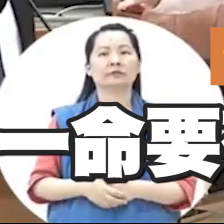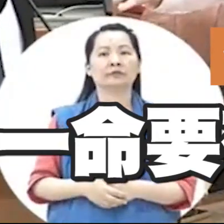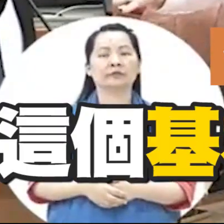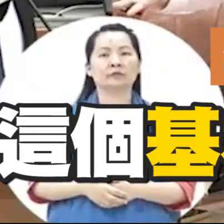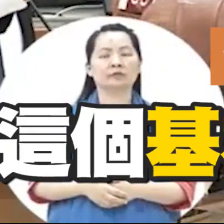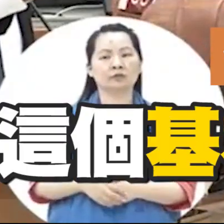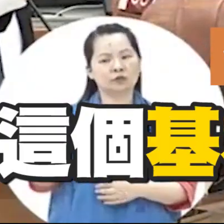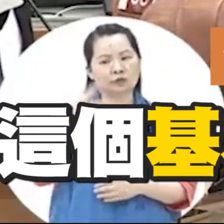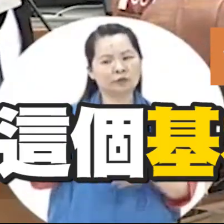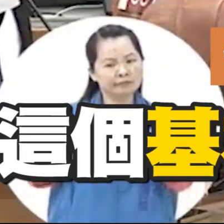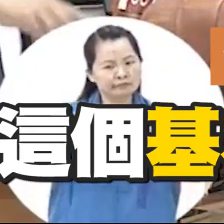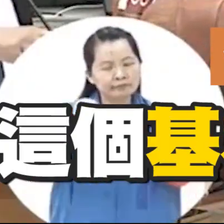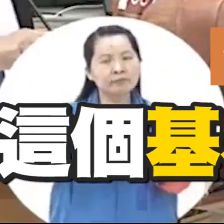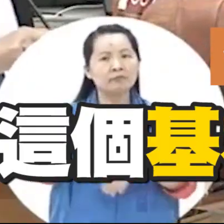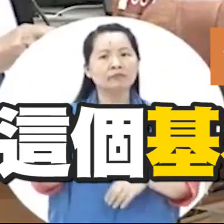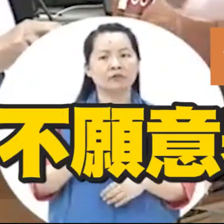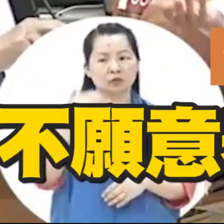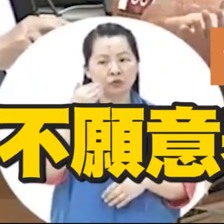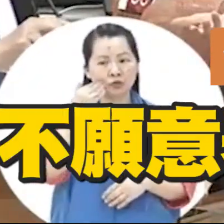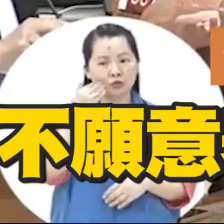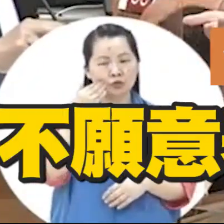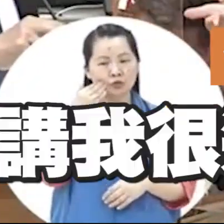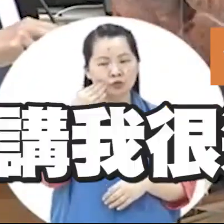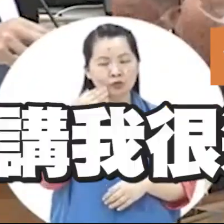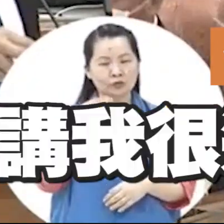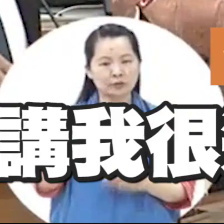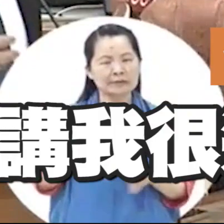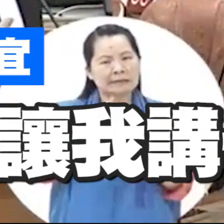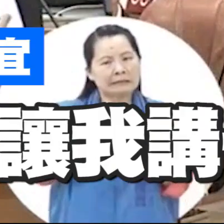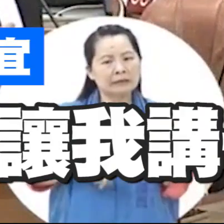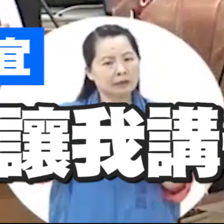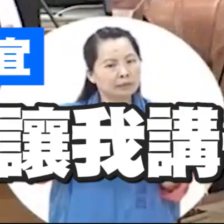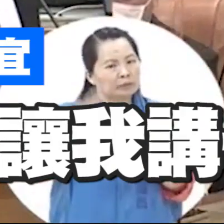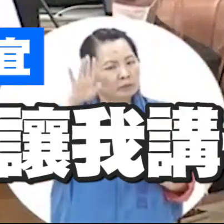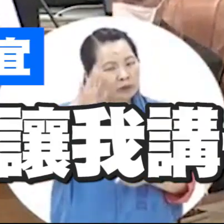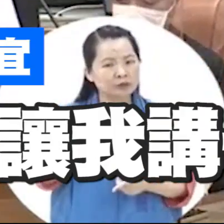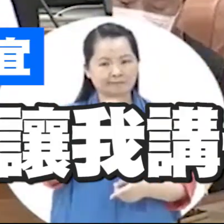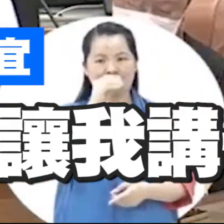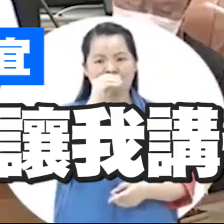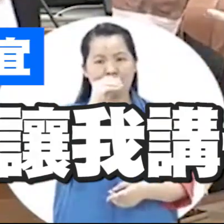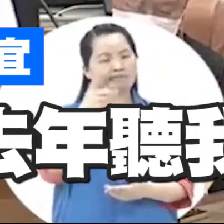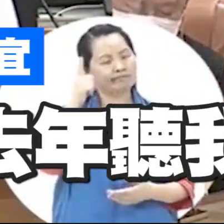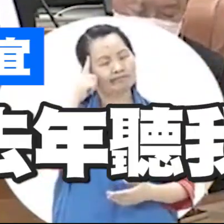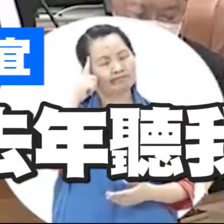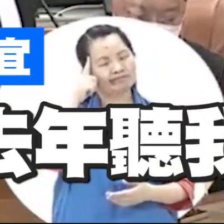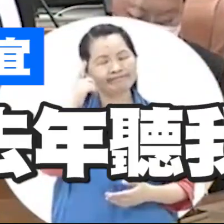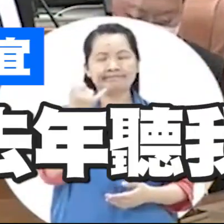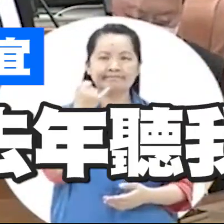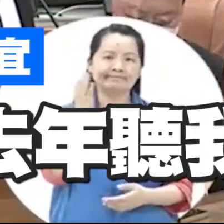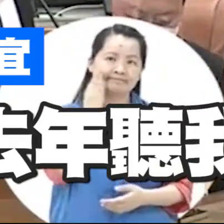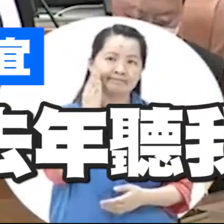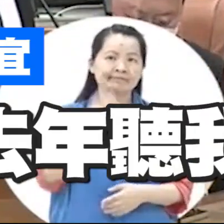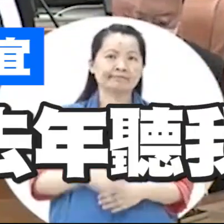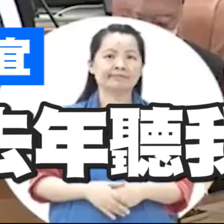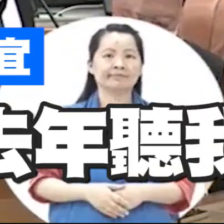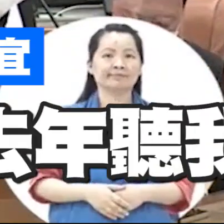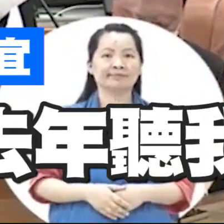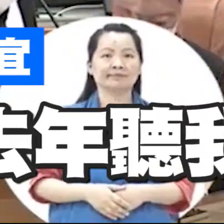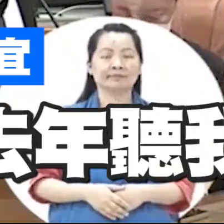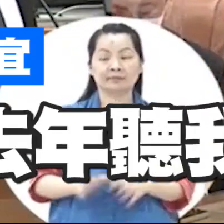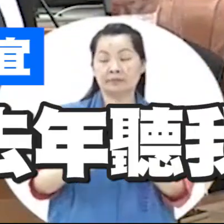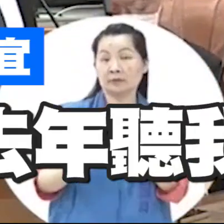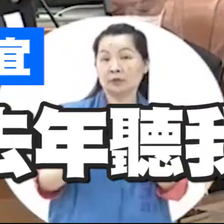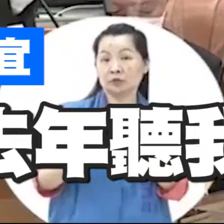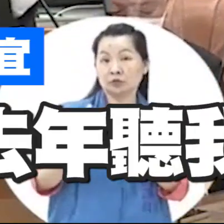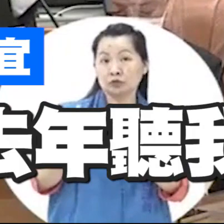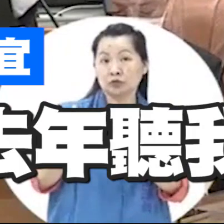心。 真的哦、 我觉得连这个基本的态度你都不愿意表达，我坦白讲，我很遗憾。 你跟我讲一下吧，如果今去年